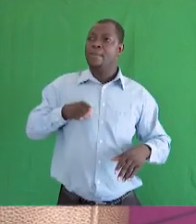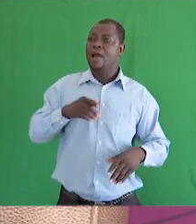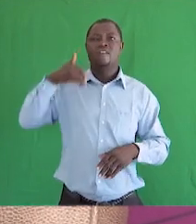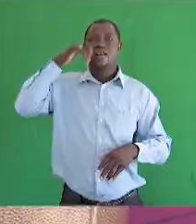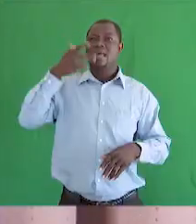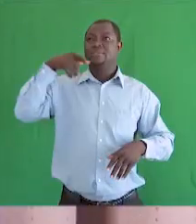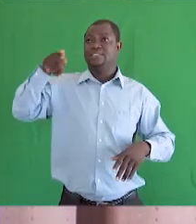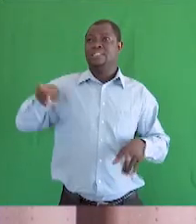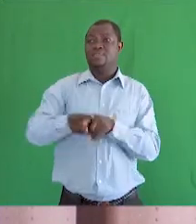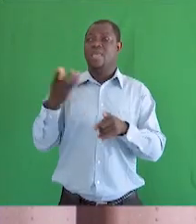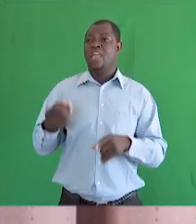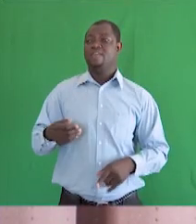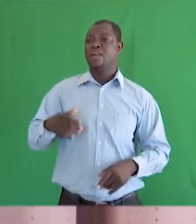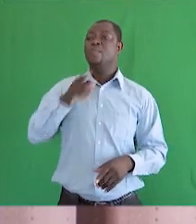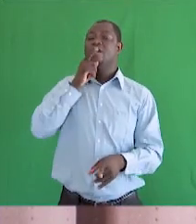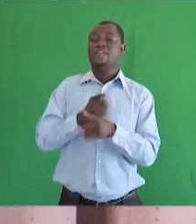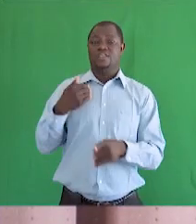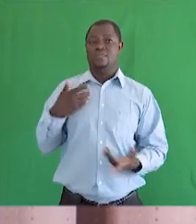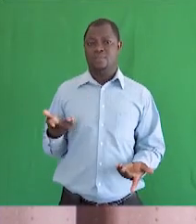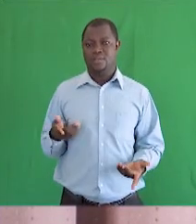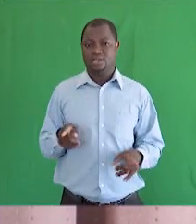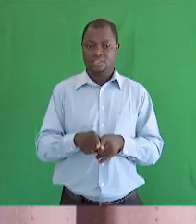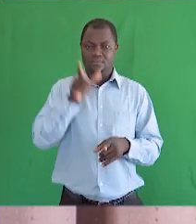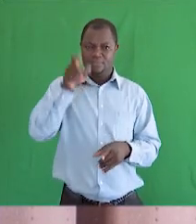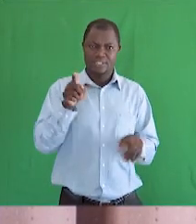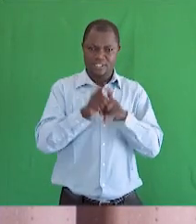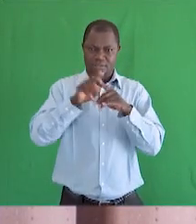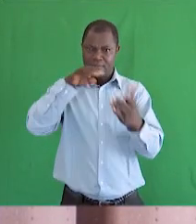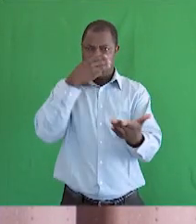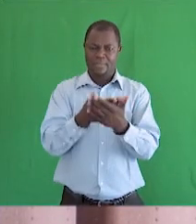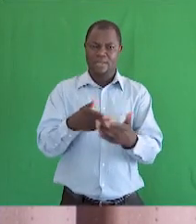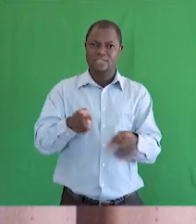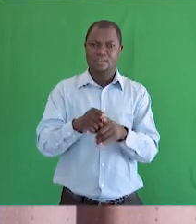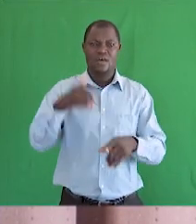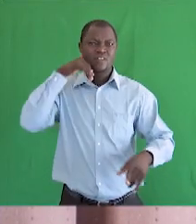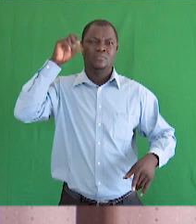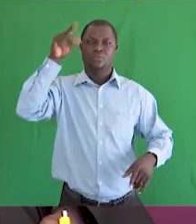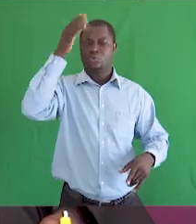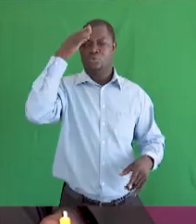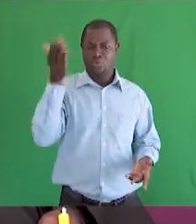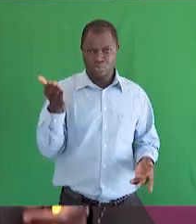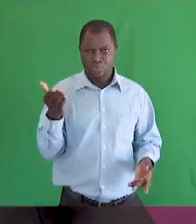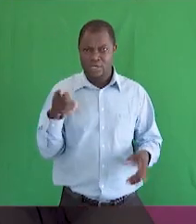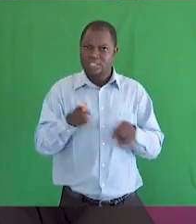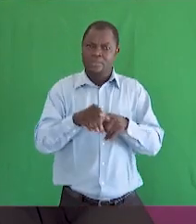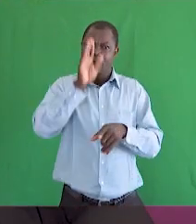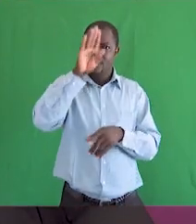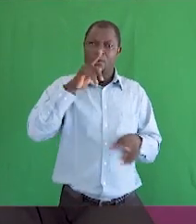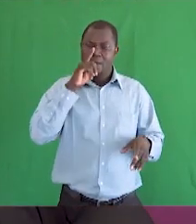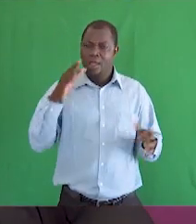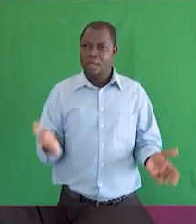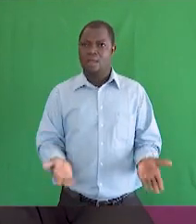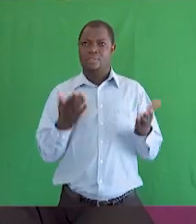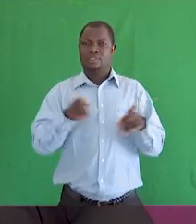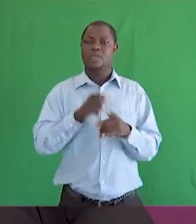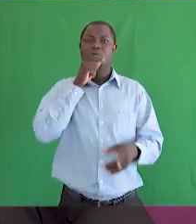wangu delight Mai Chisamba tiri kuti vanhu atsva nezuva adona ndinofonirani kuti mwana wenyu adona panapa zvimwe zvekuti munhu paanozomuka wandona